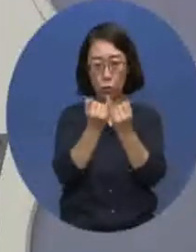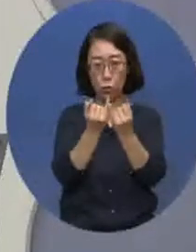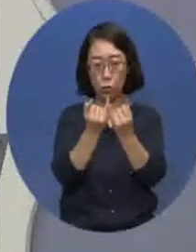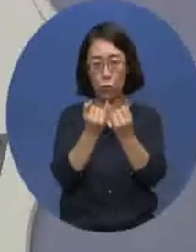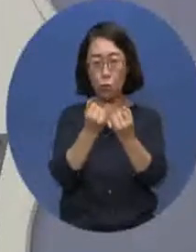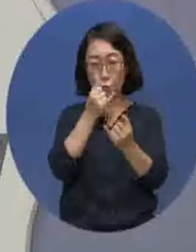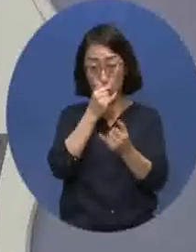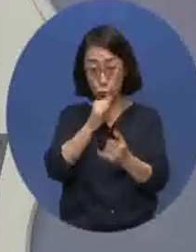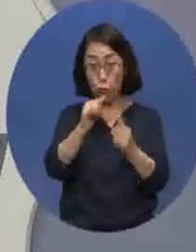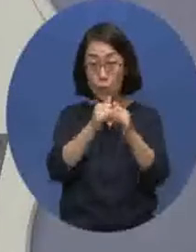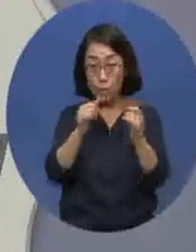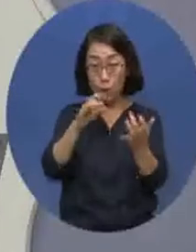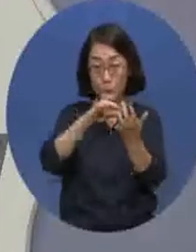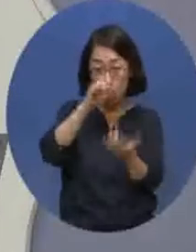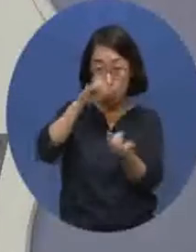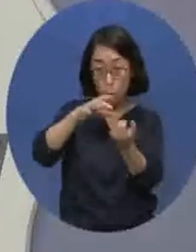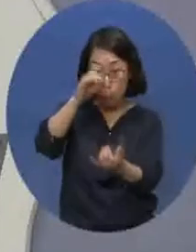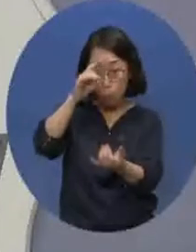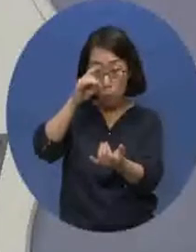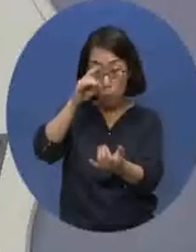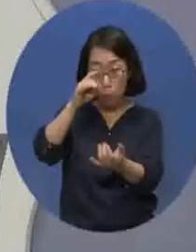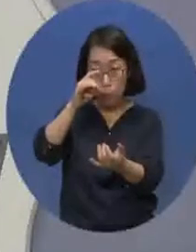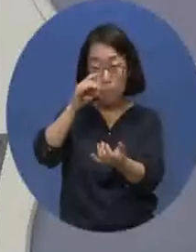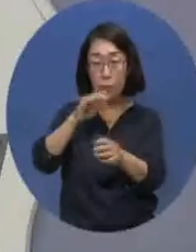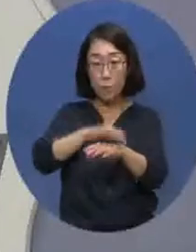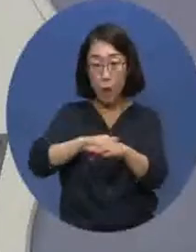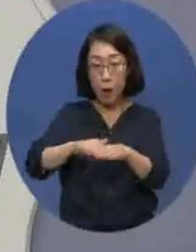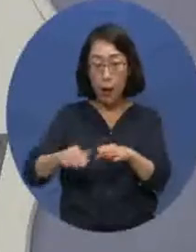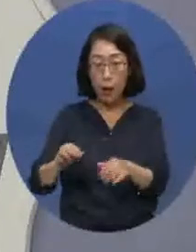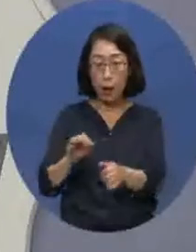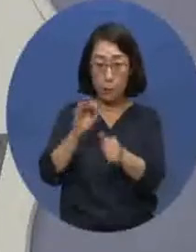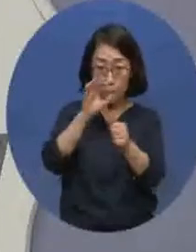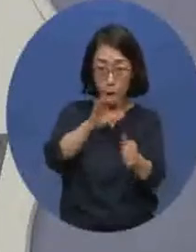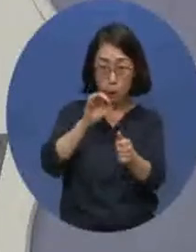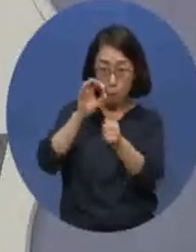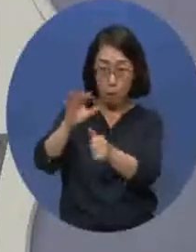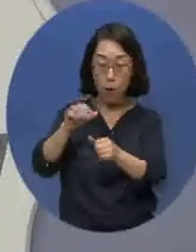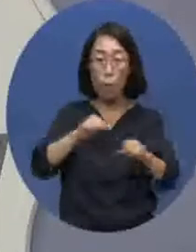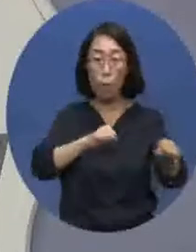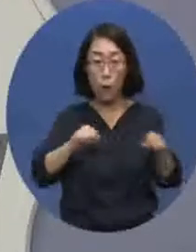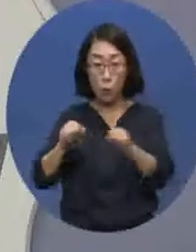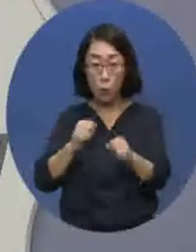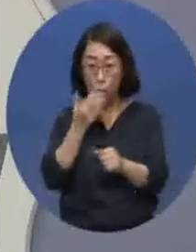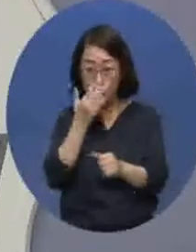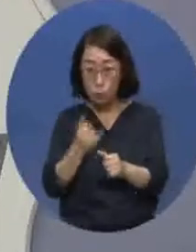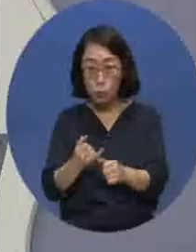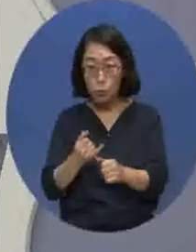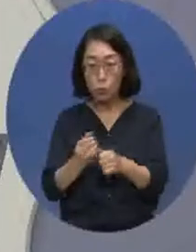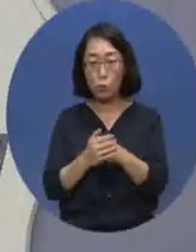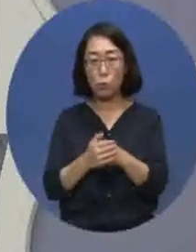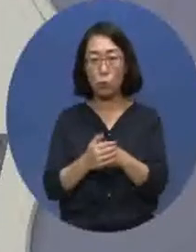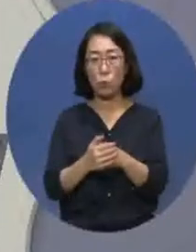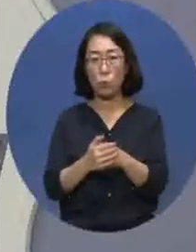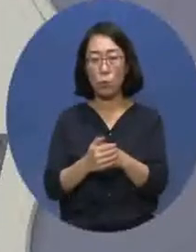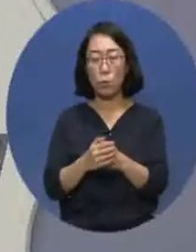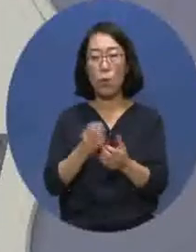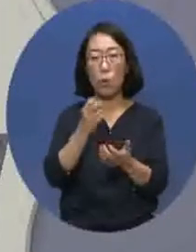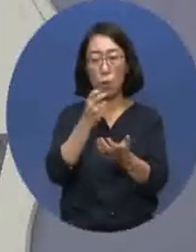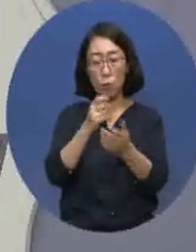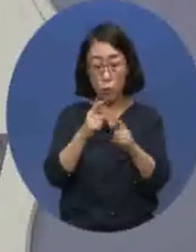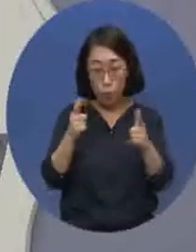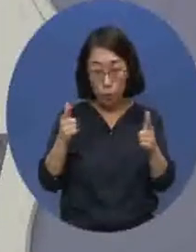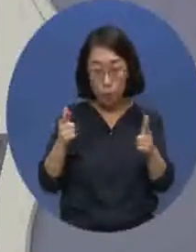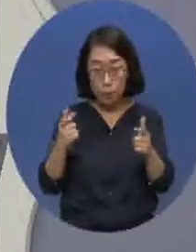많이 발굴이 되고 실제로 사회의 활동할 수 있도록 정치 입안하는 자들이 사실은